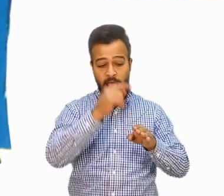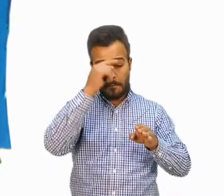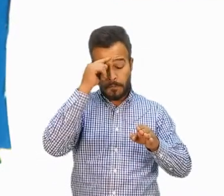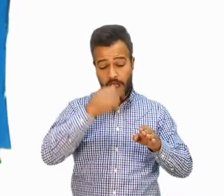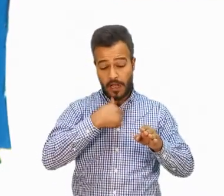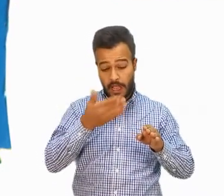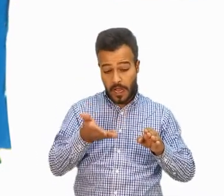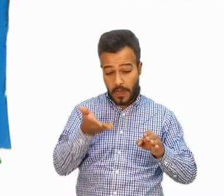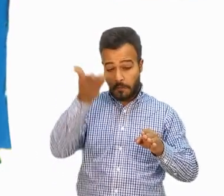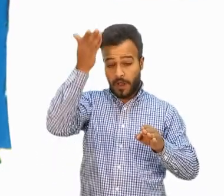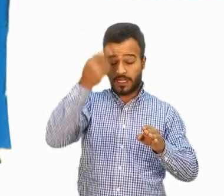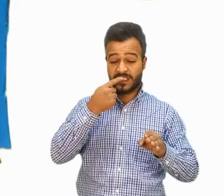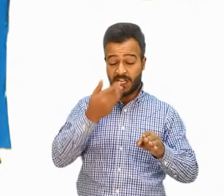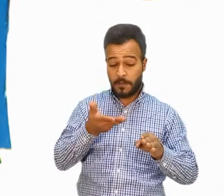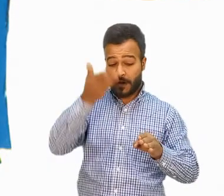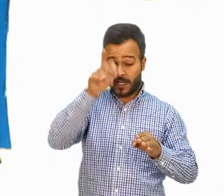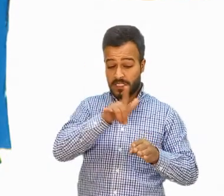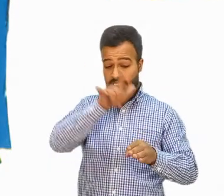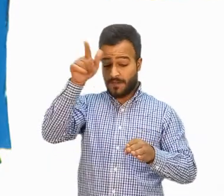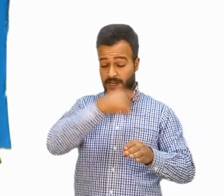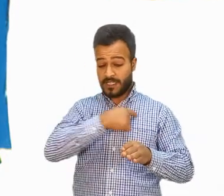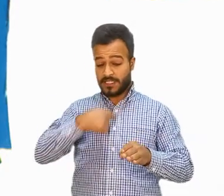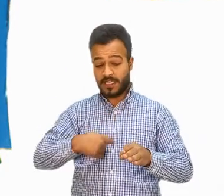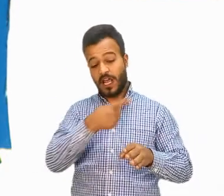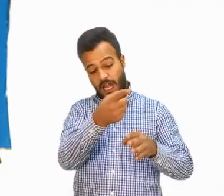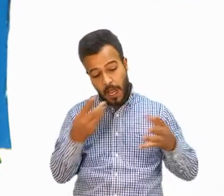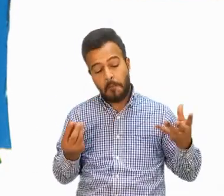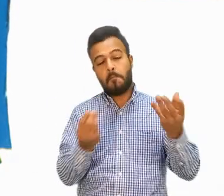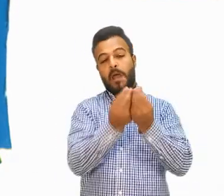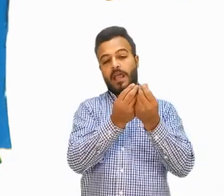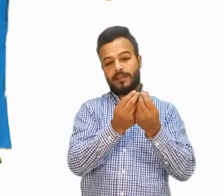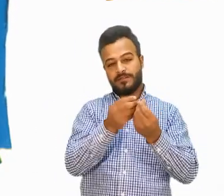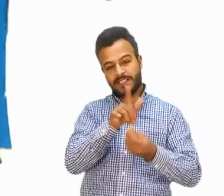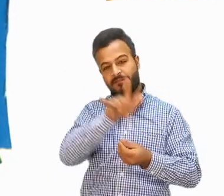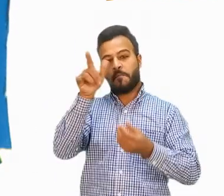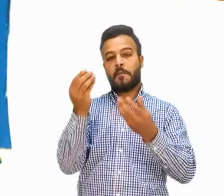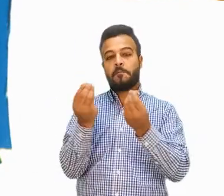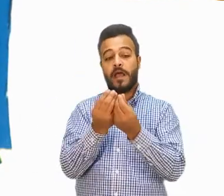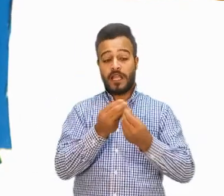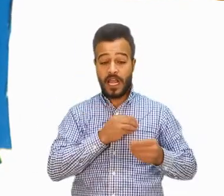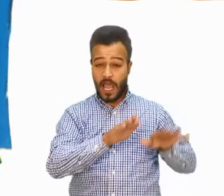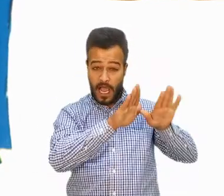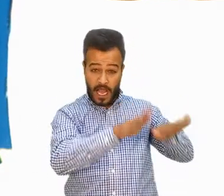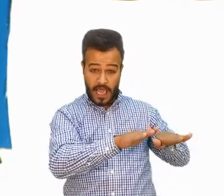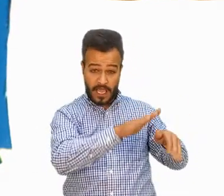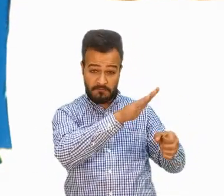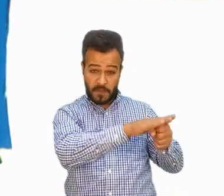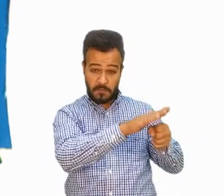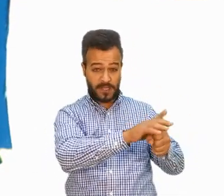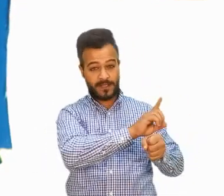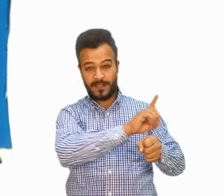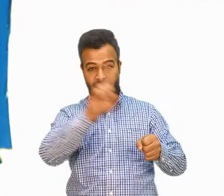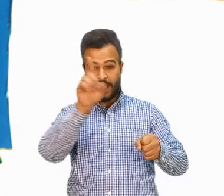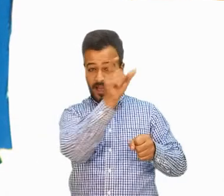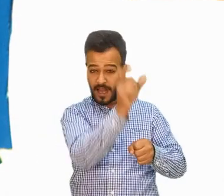عندما أكبر وأسافر إلى الصين سوف آخذك معي، لن أتركك وحدك.